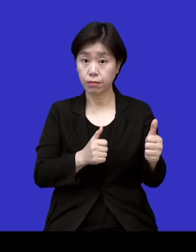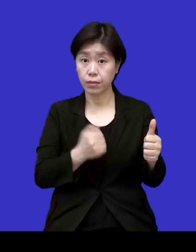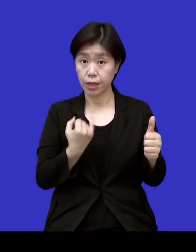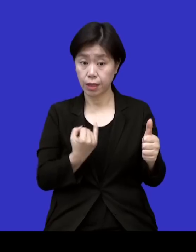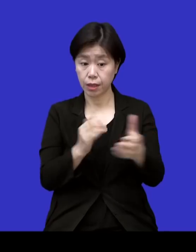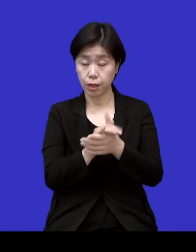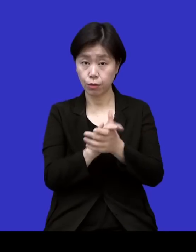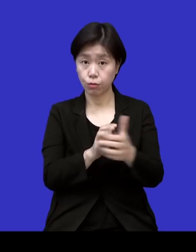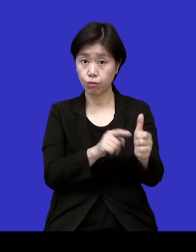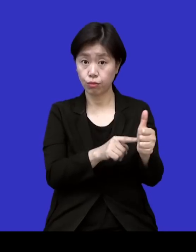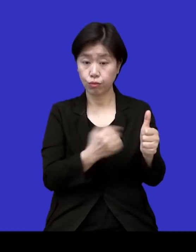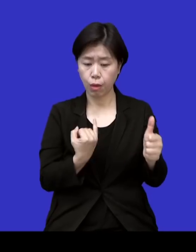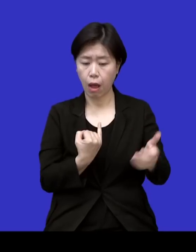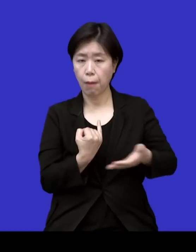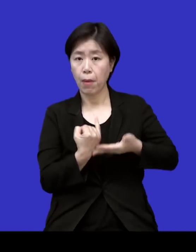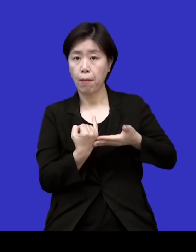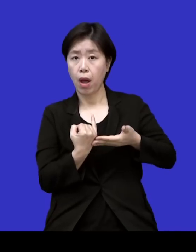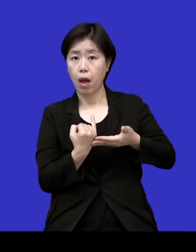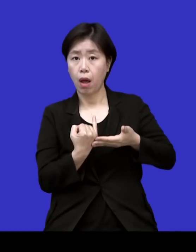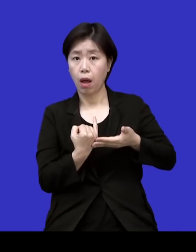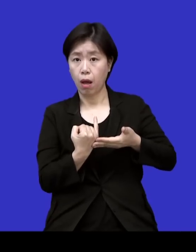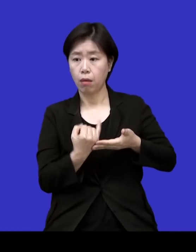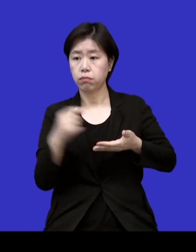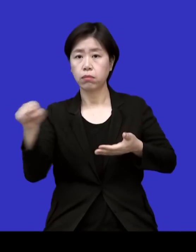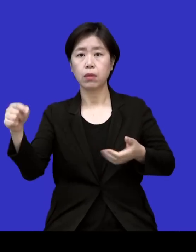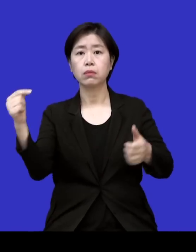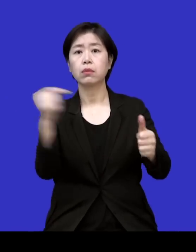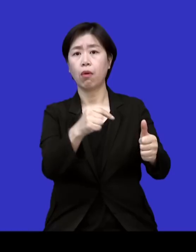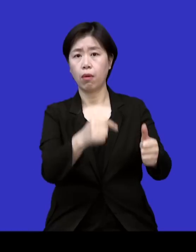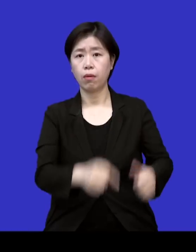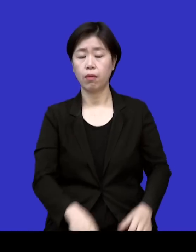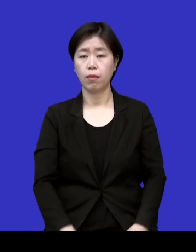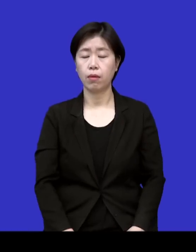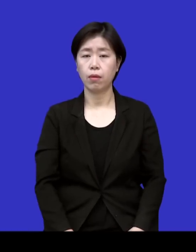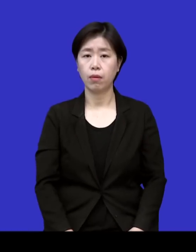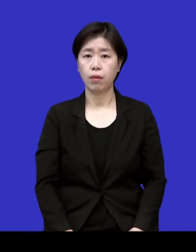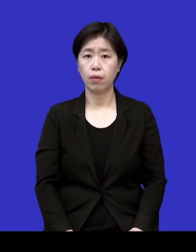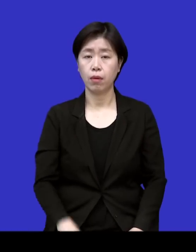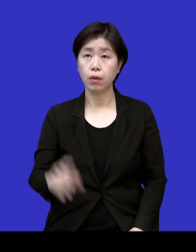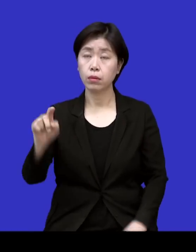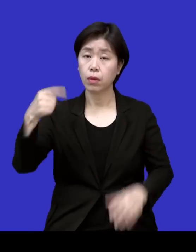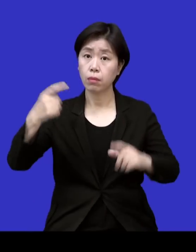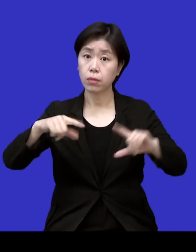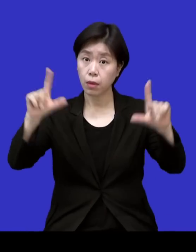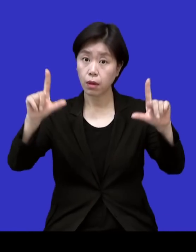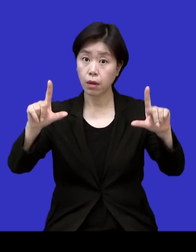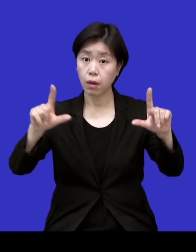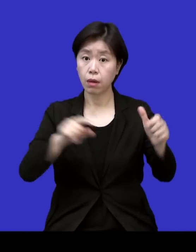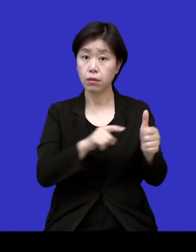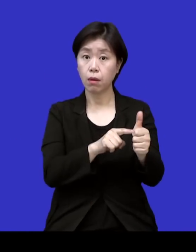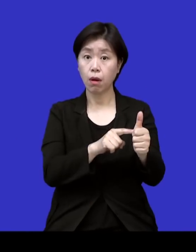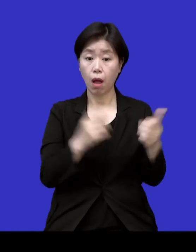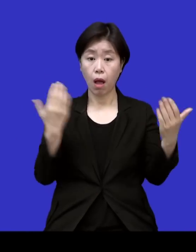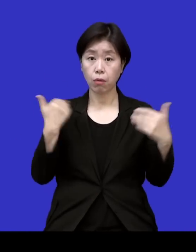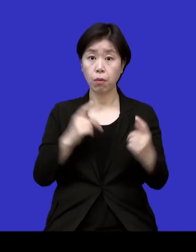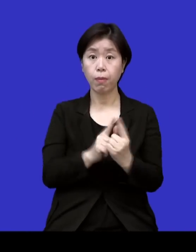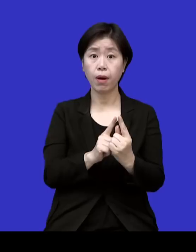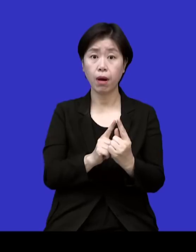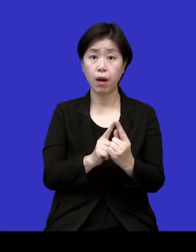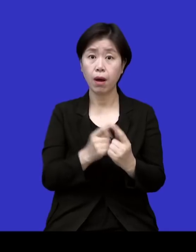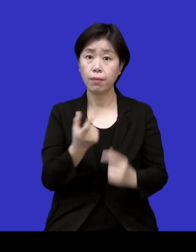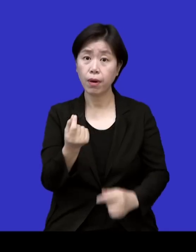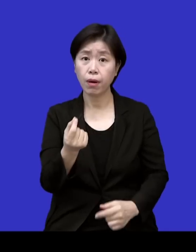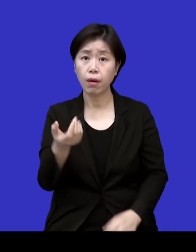시켰어요. 아. 그 다음 날 이제 그 애를 학교에서 봐야 되는데 막 진짜 쳐다볼 수가